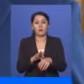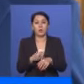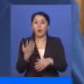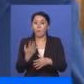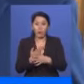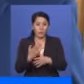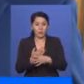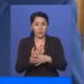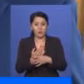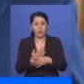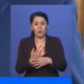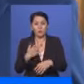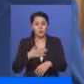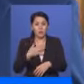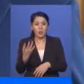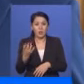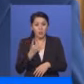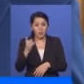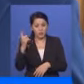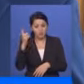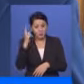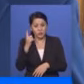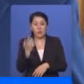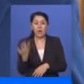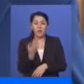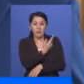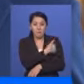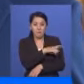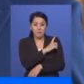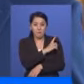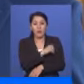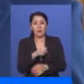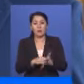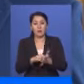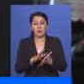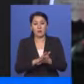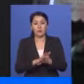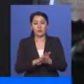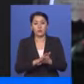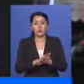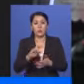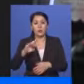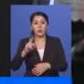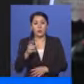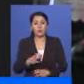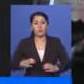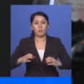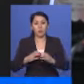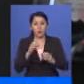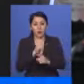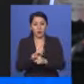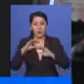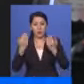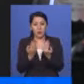көрсетпесе, бізге хабарласып, қандай поликлиникада, қандай емханада сондай жағдайлар болып жатыр. Ал үшінші топ карантин режимін